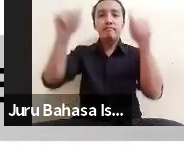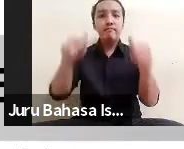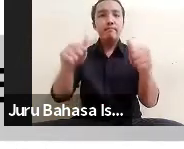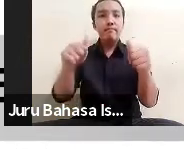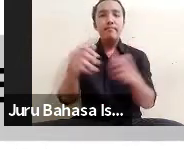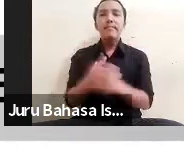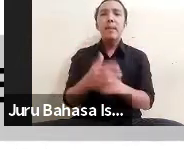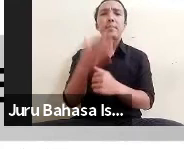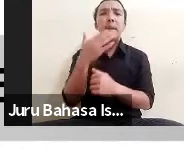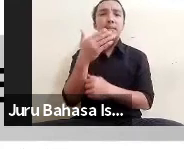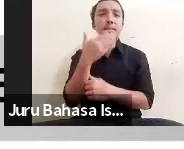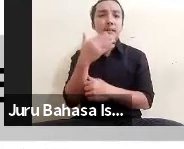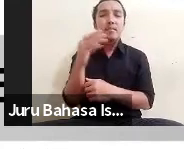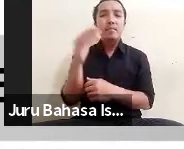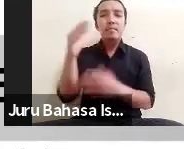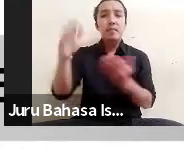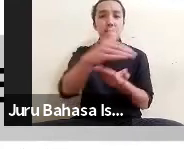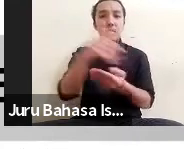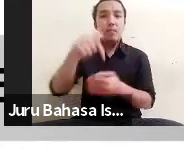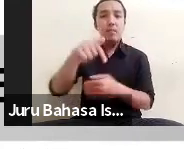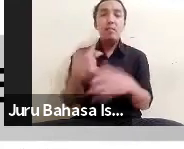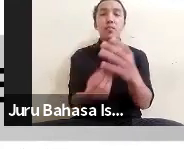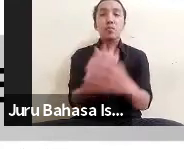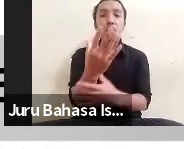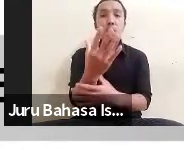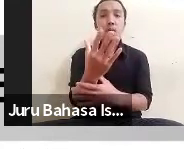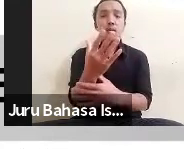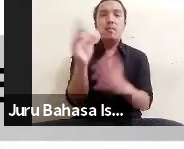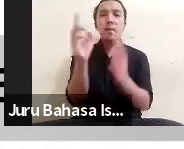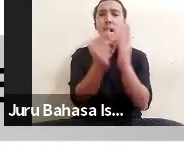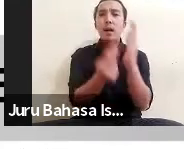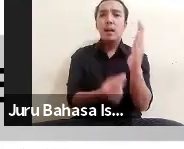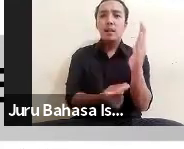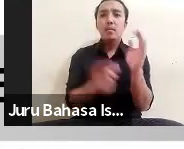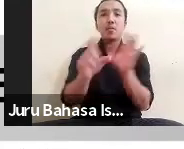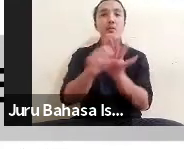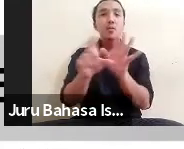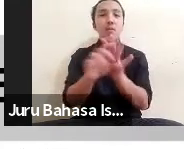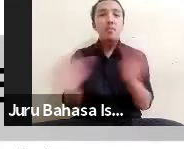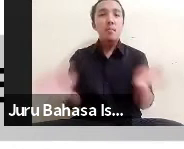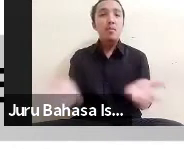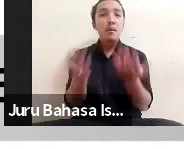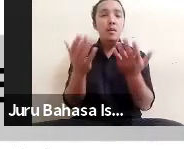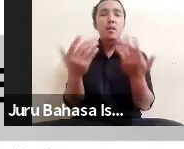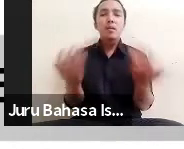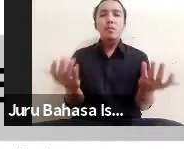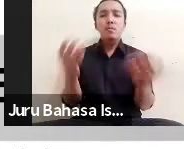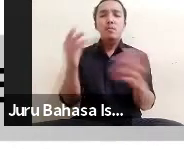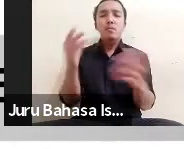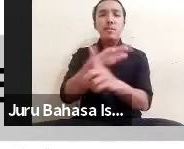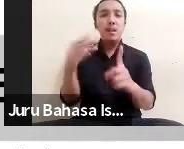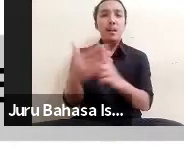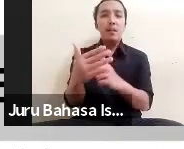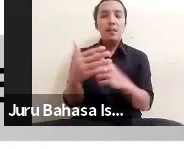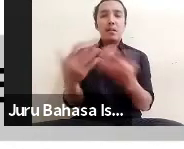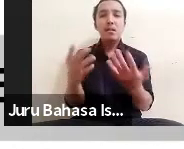yang muncul adalah data anggaran, misalnya data pembangunan, kemudian data penduduk, demografi, dan lain sebagainya.